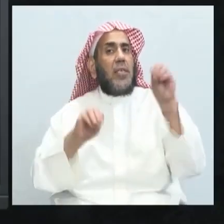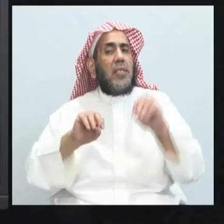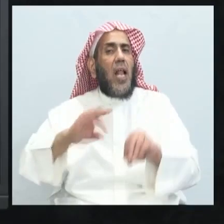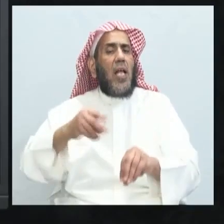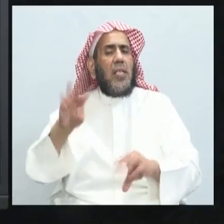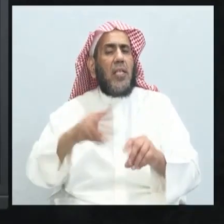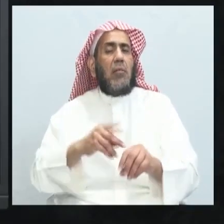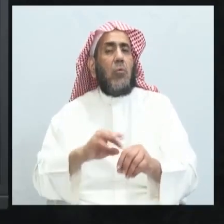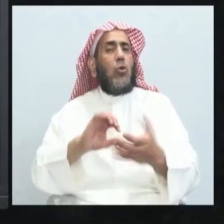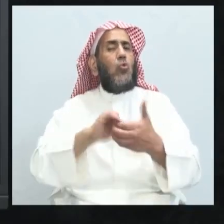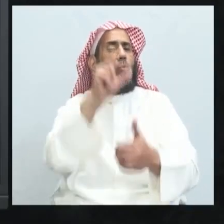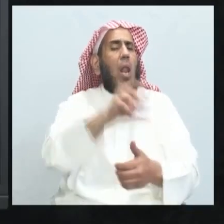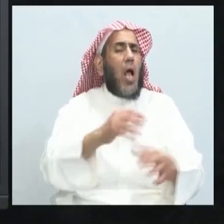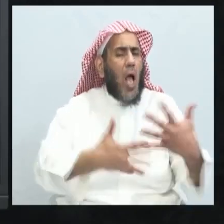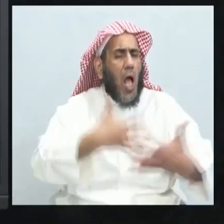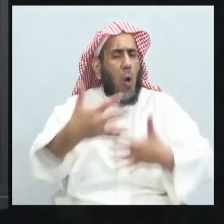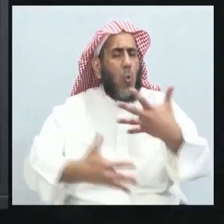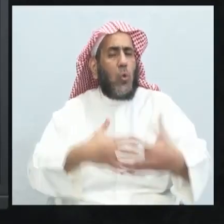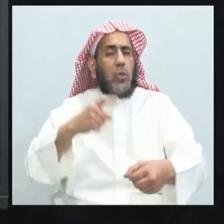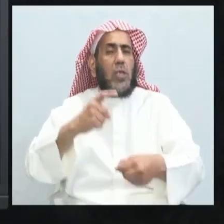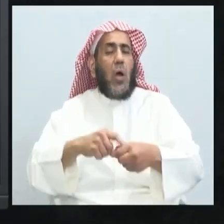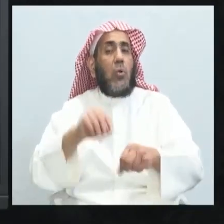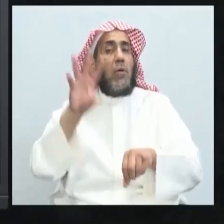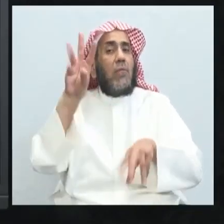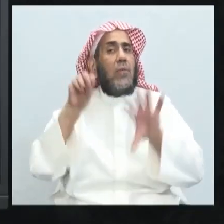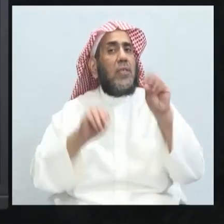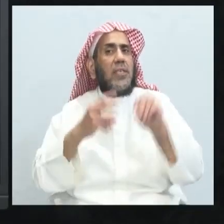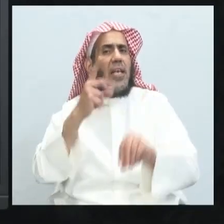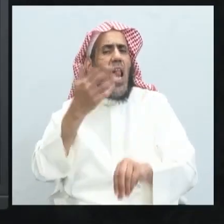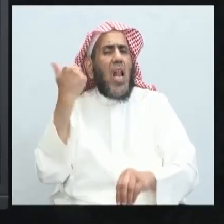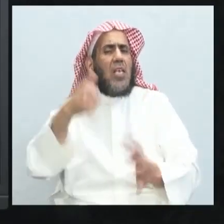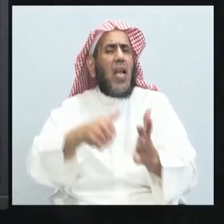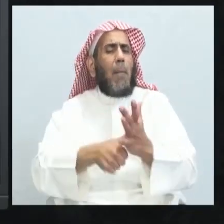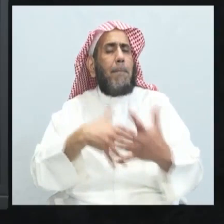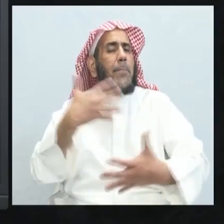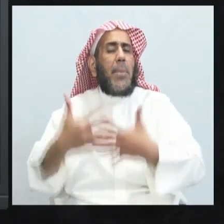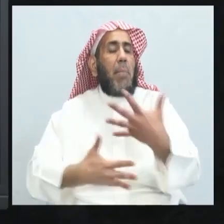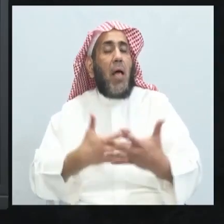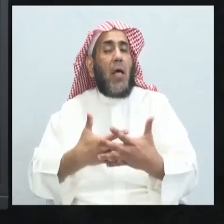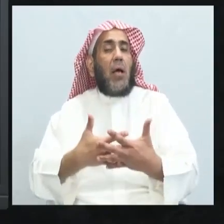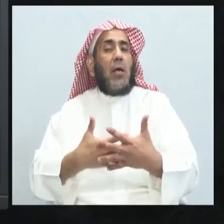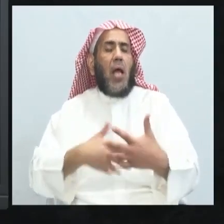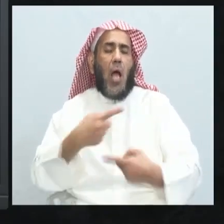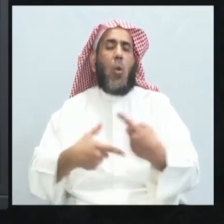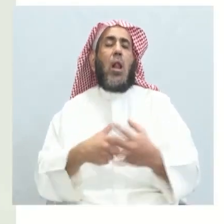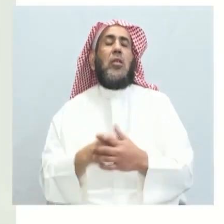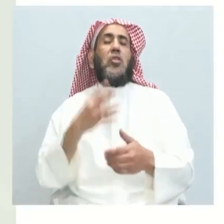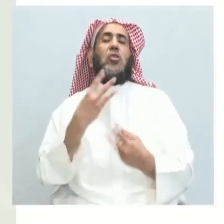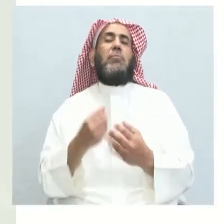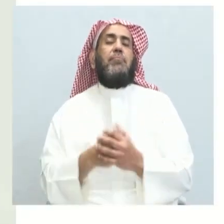ستذكر ايض زملائك بما تميزت القصه في العصر او القصه الجاهليه